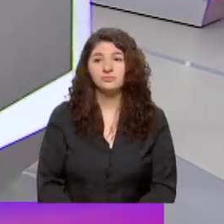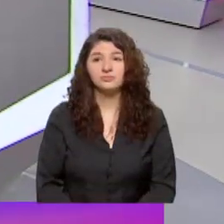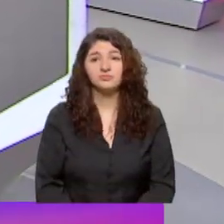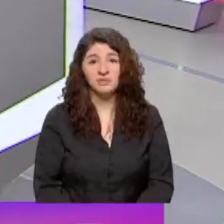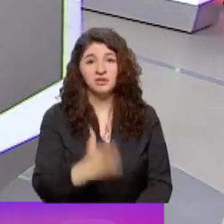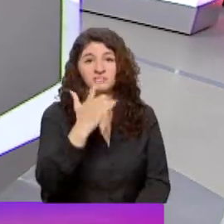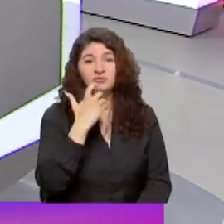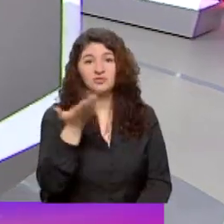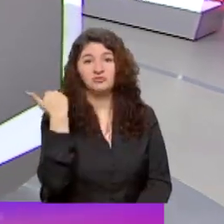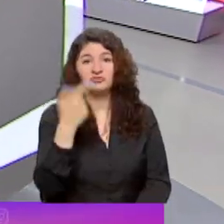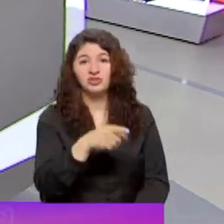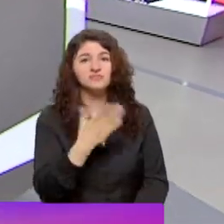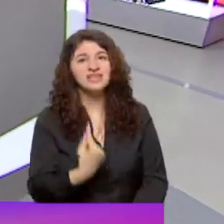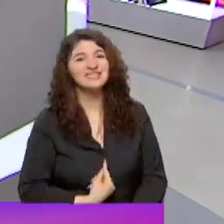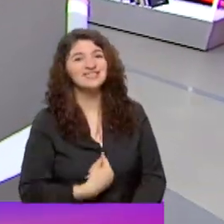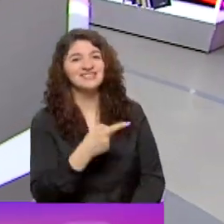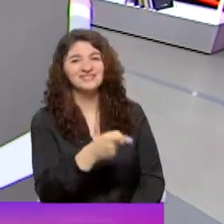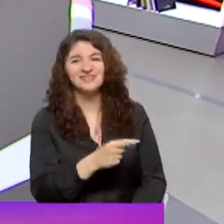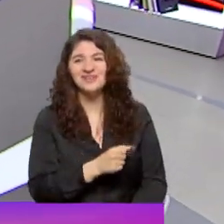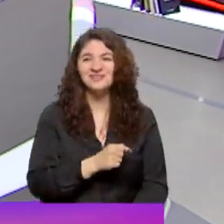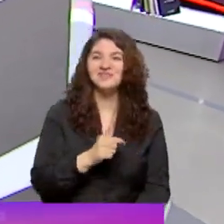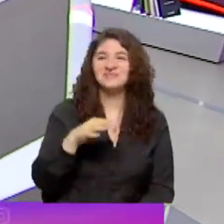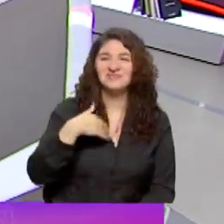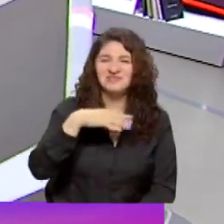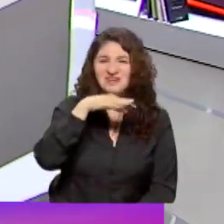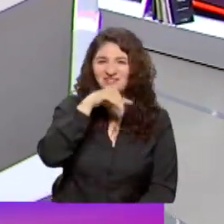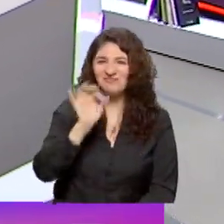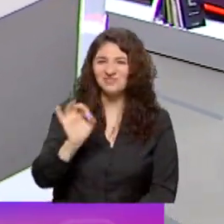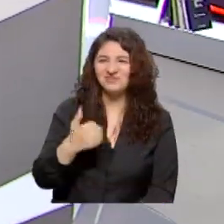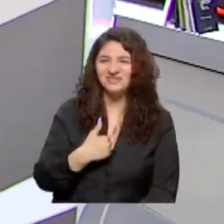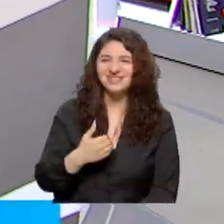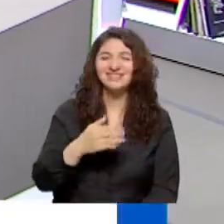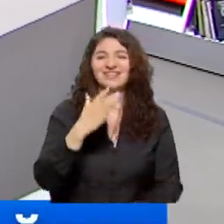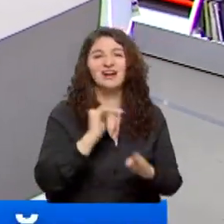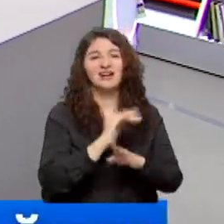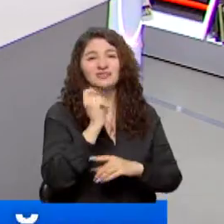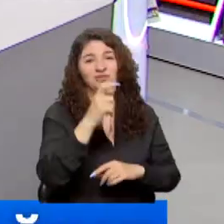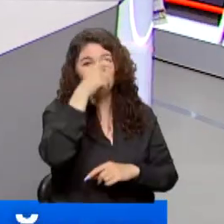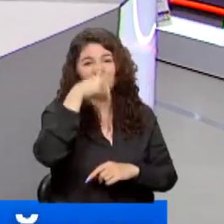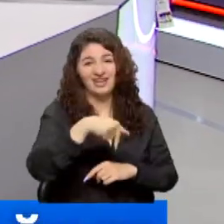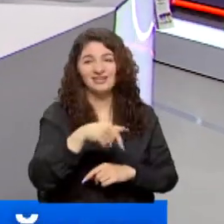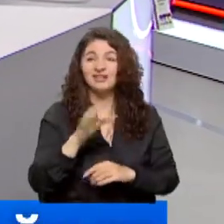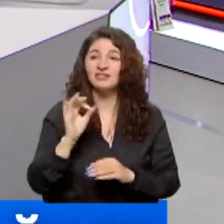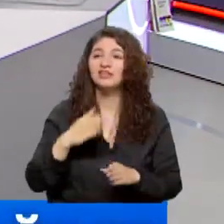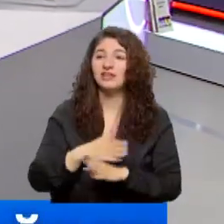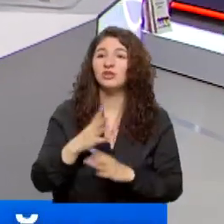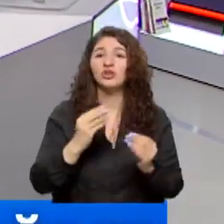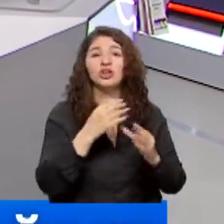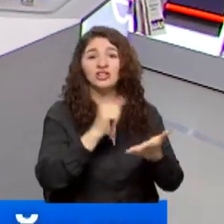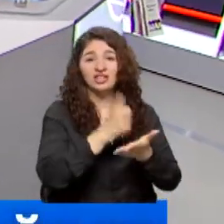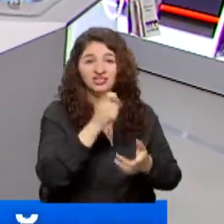beş yıl önce ne hissettiniz yaşlanmışım Böyle hayat zor Türkiye'de Evet